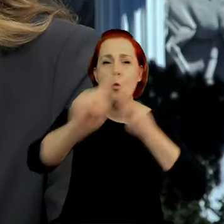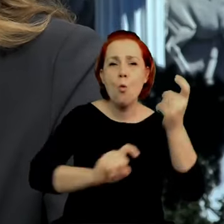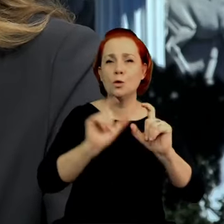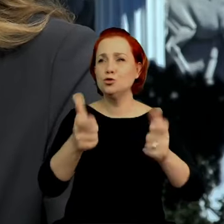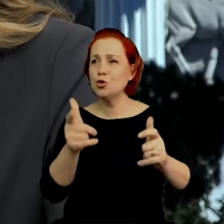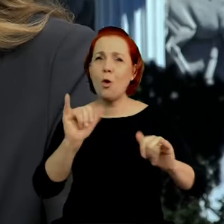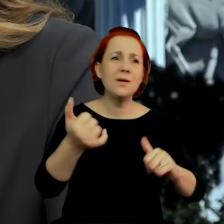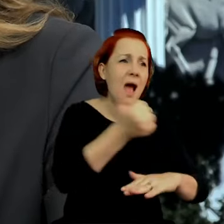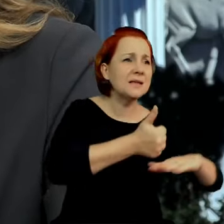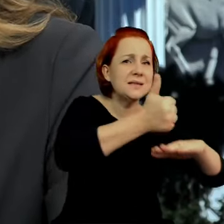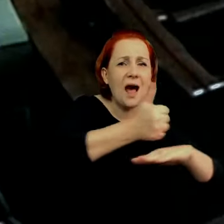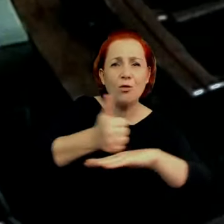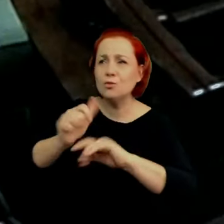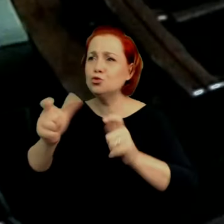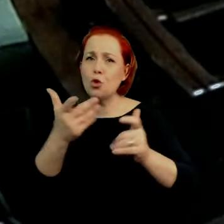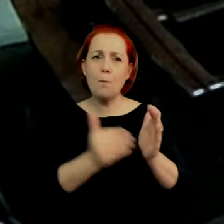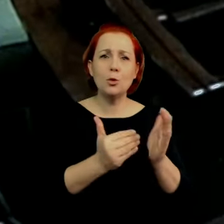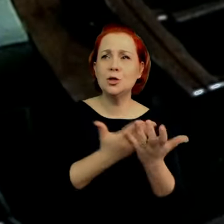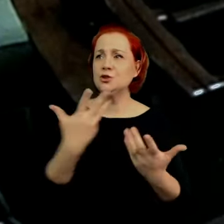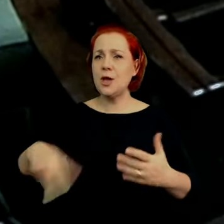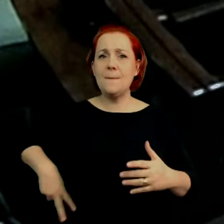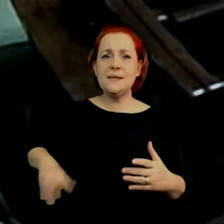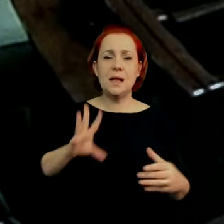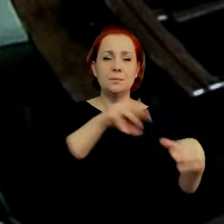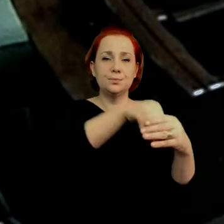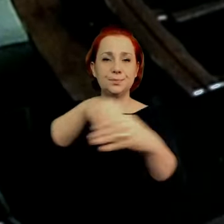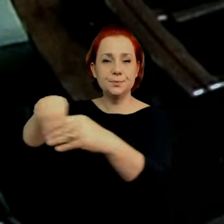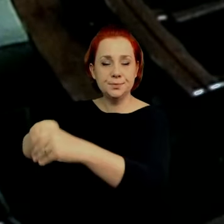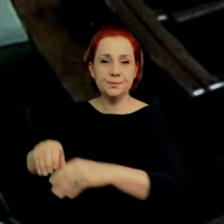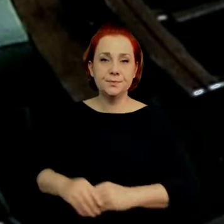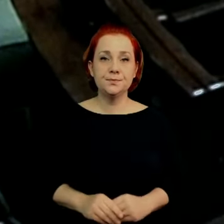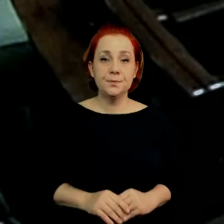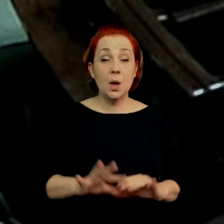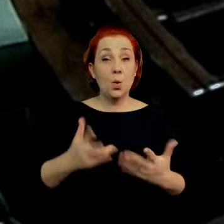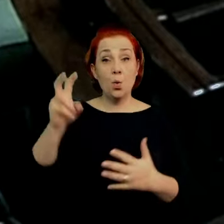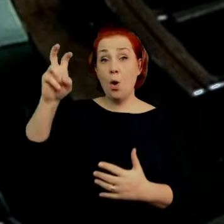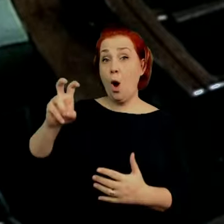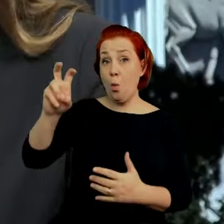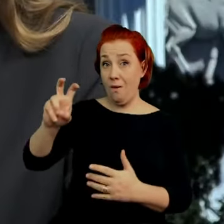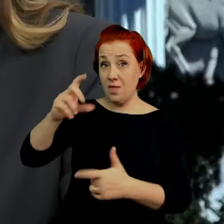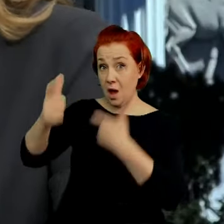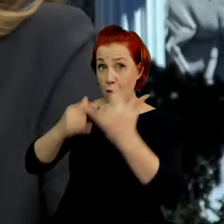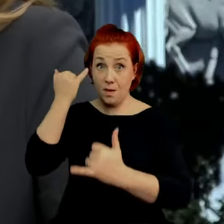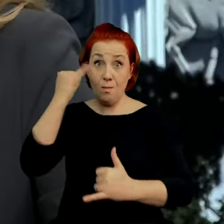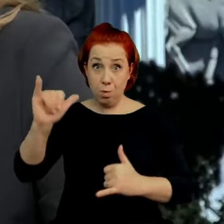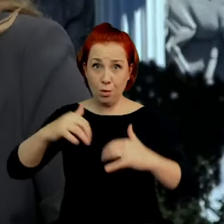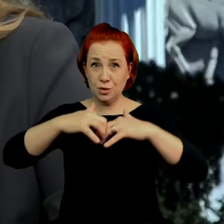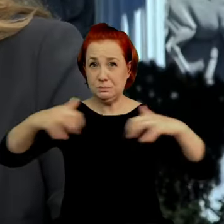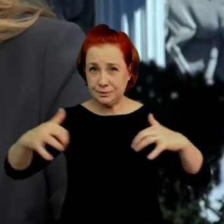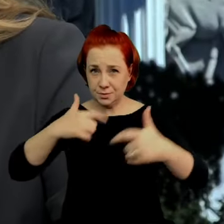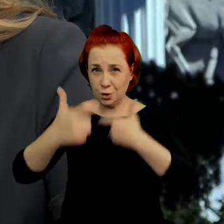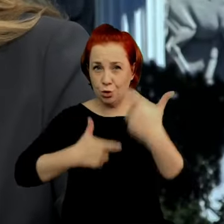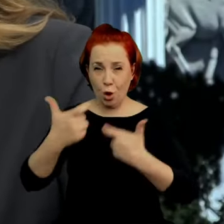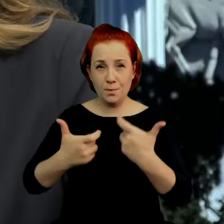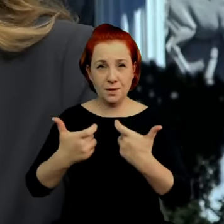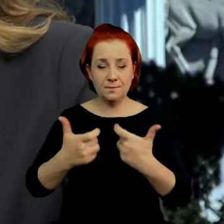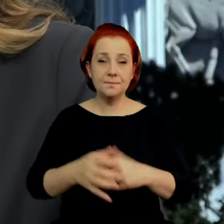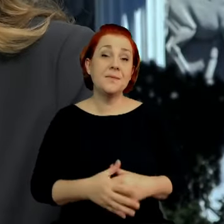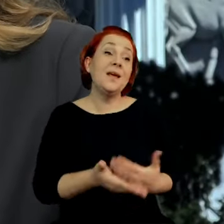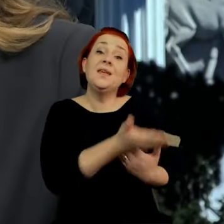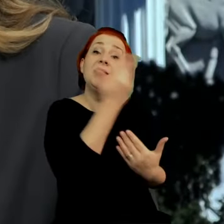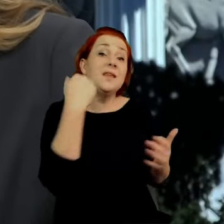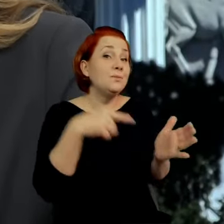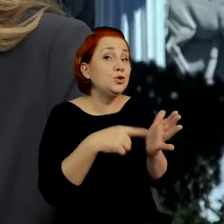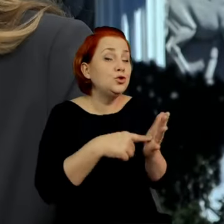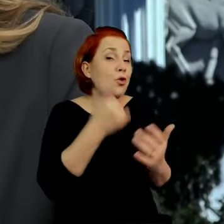jakie ministerstwo. No. Czyli Hołownia popełnia błąd, a w tym czasie, rozbijając tą jedność opozycji? Nie wiem, czy to jest błąd, czy to jest po prostu jakaś mądrość